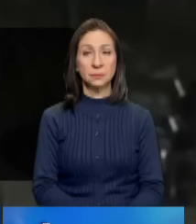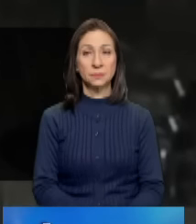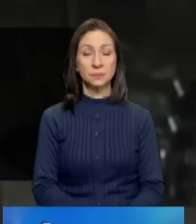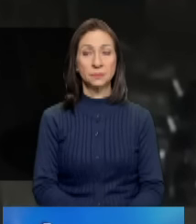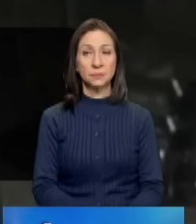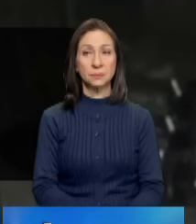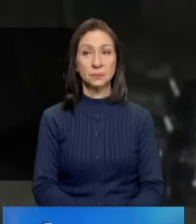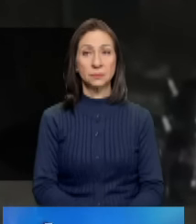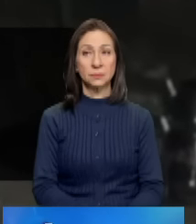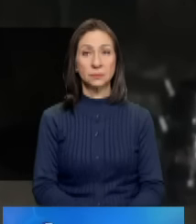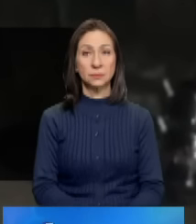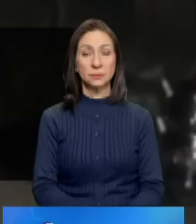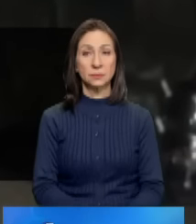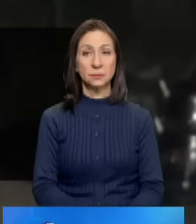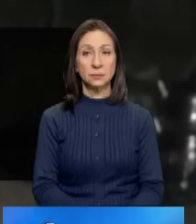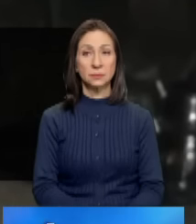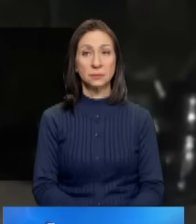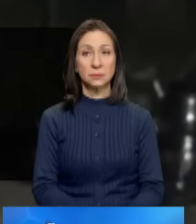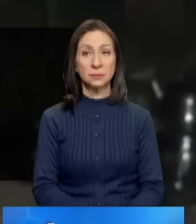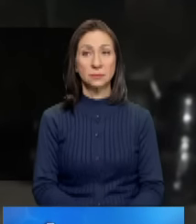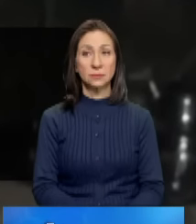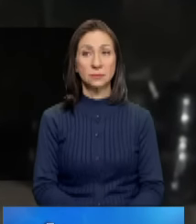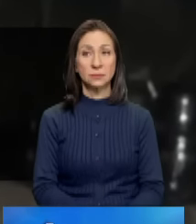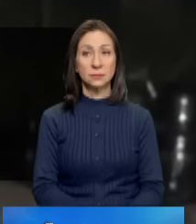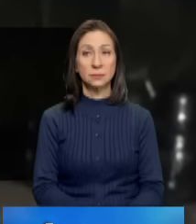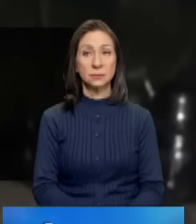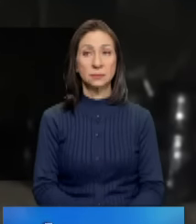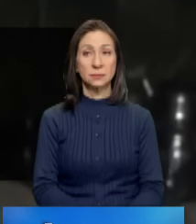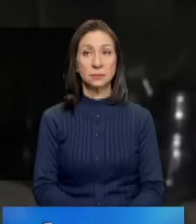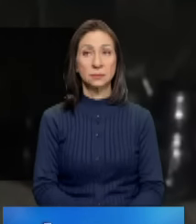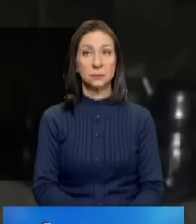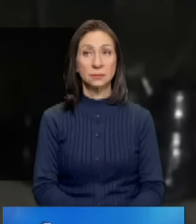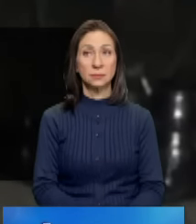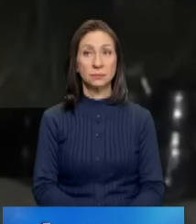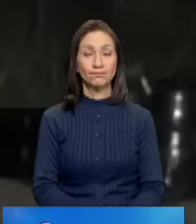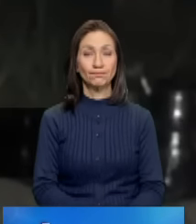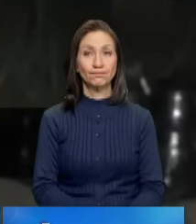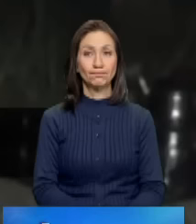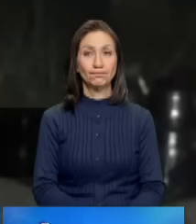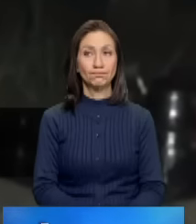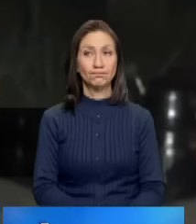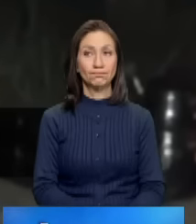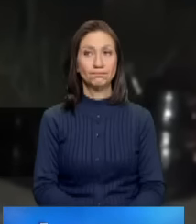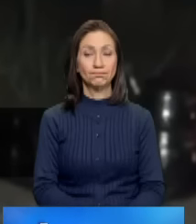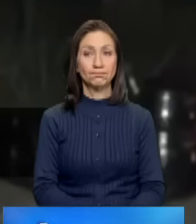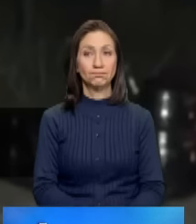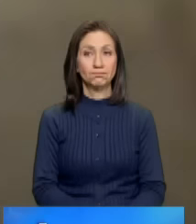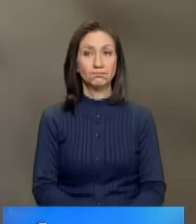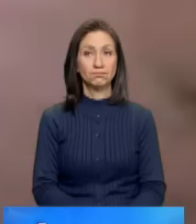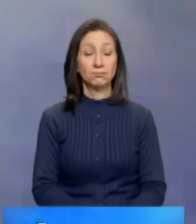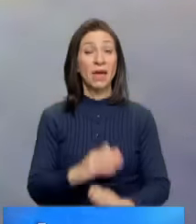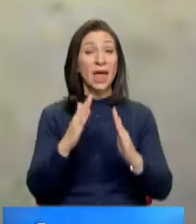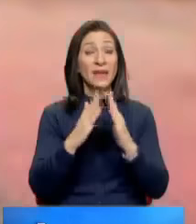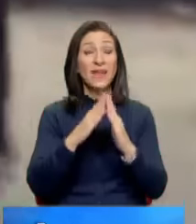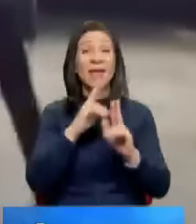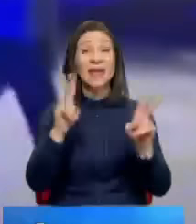İçeride elektrikli soba yanıyormuş. Soba deviriliyor ama nasıl deviriliyor kimse bilmiyor, görmüyor. Karanlık, içeride ışık yanmıyordu.